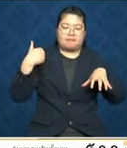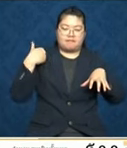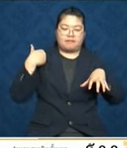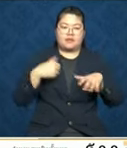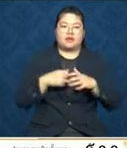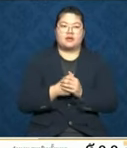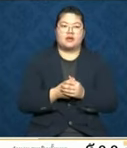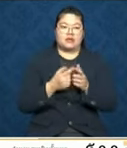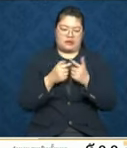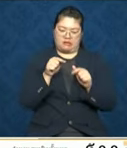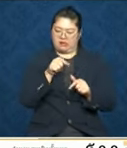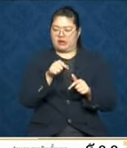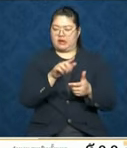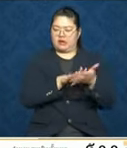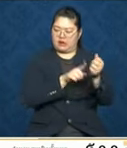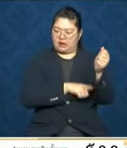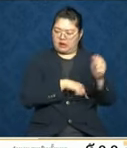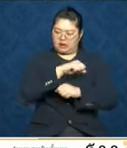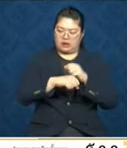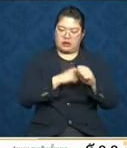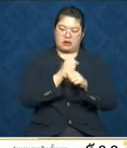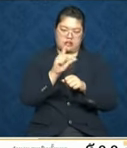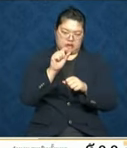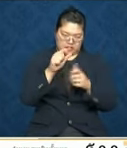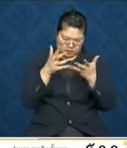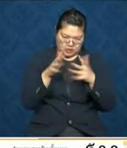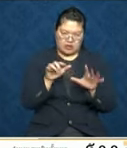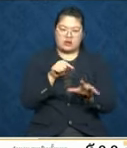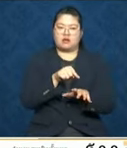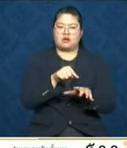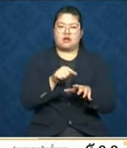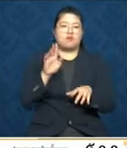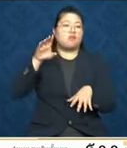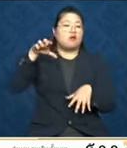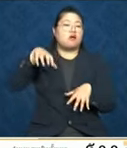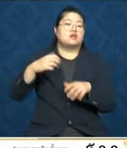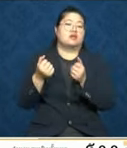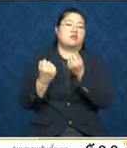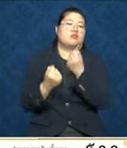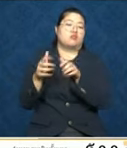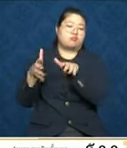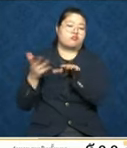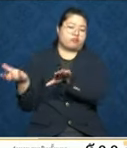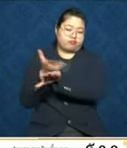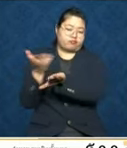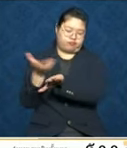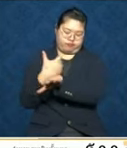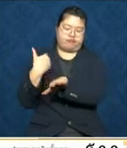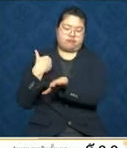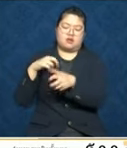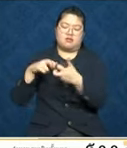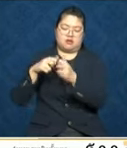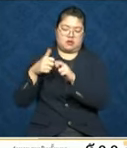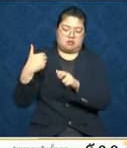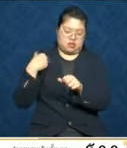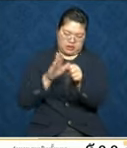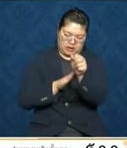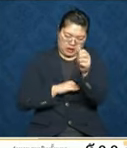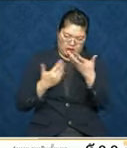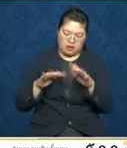เป็น20กว่าปีแล้วยังค้างคาไม่มีใครมาจัดการกับบริษัทขนส่งได้เลยครับถ้าเป็นไปได้นะครับจริงๆผมไม่อยากจะขอร้องนะแต่ถ้าเป็นไ